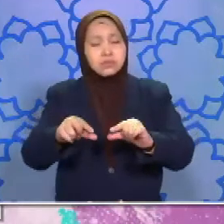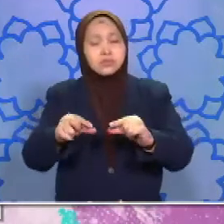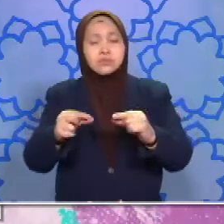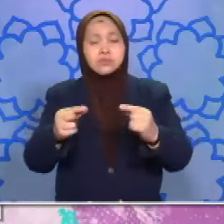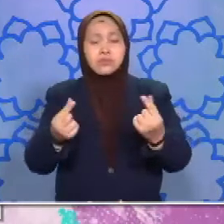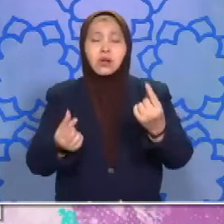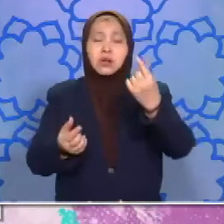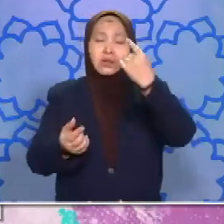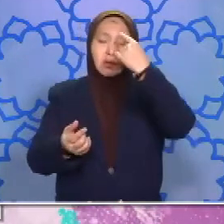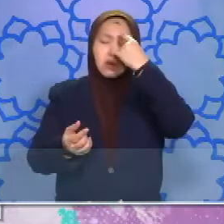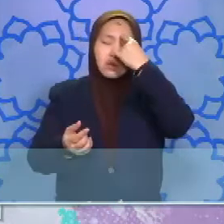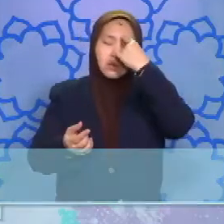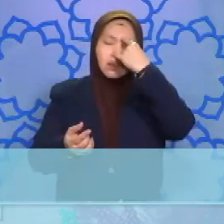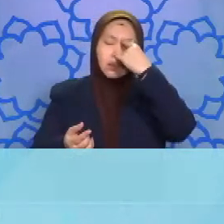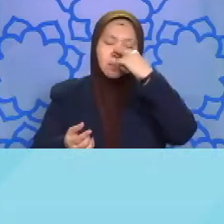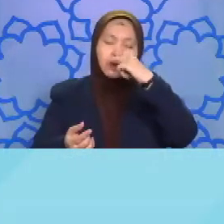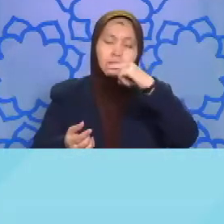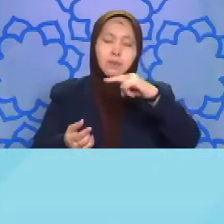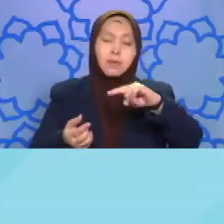آية